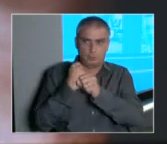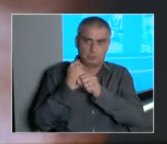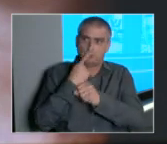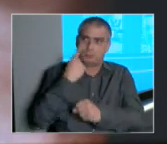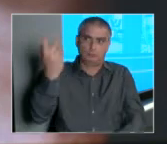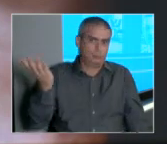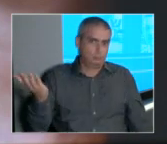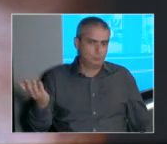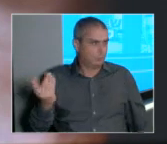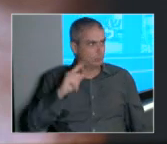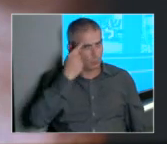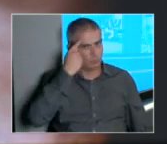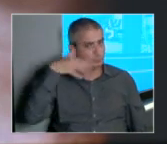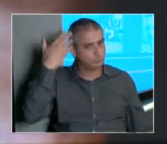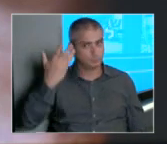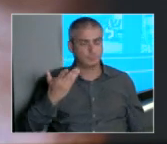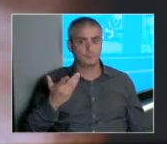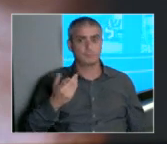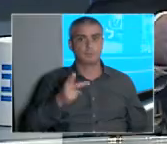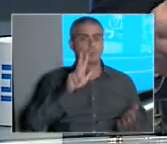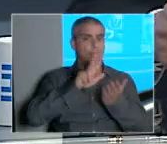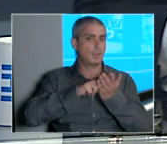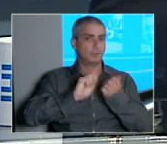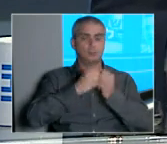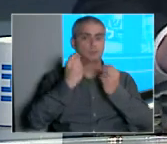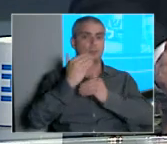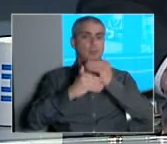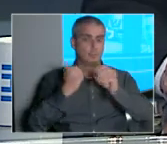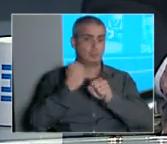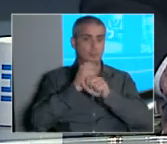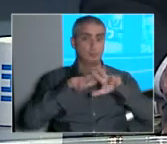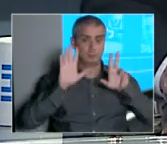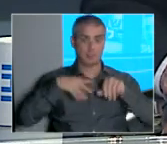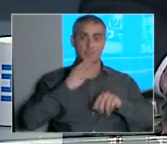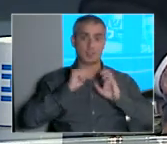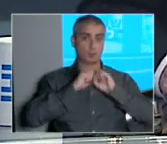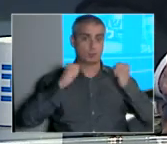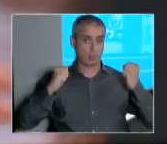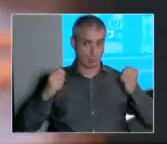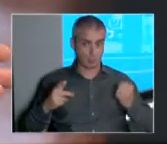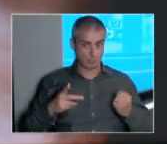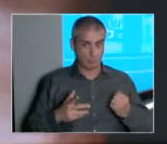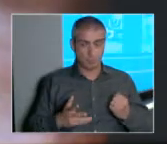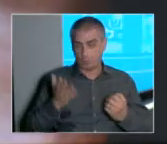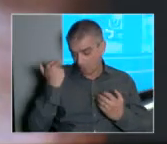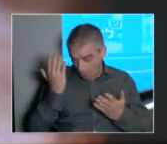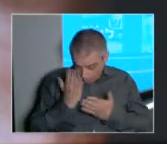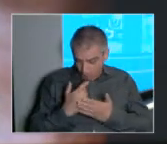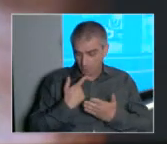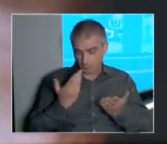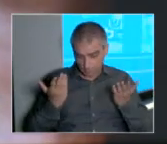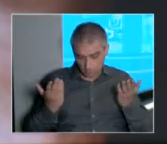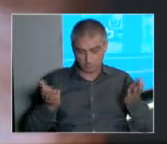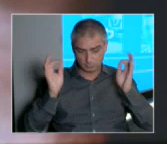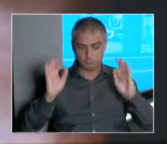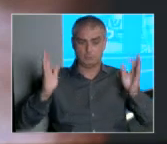מה שהוא רוצה, זה לא שייך עליי. אתה לא חושב שיגיע יום שבו בגץ או איזה שהם תהליכים יביאו למצב שגם ביד... בגץ כבר אמר. היה בגץ משהו. היה אמר,